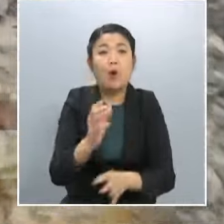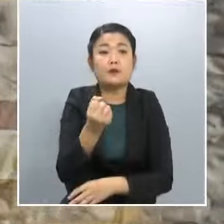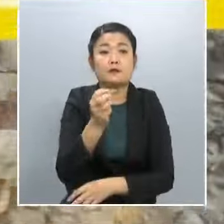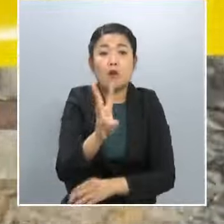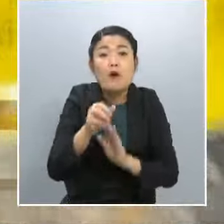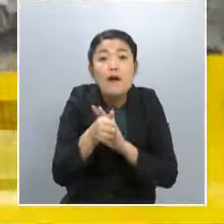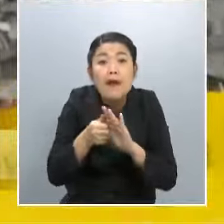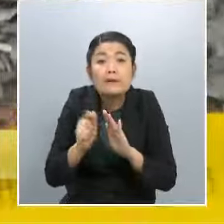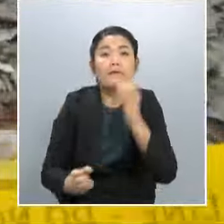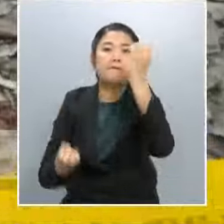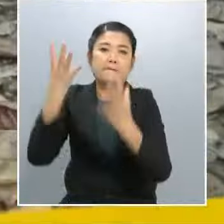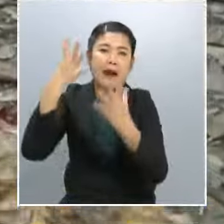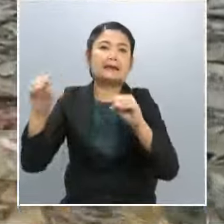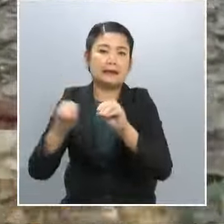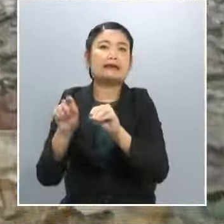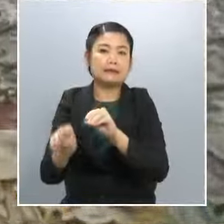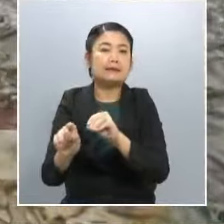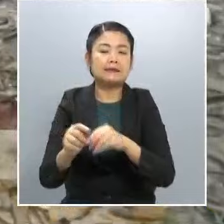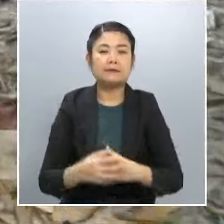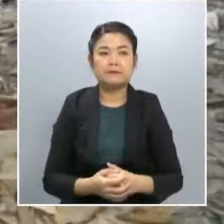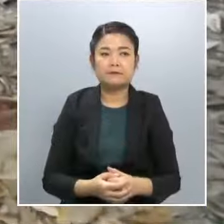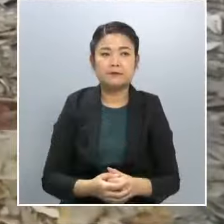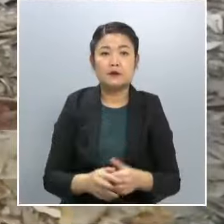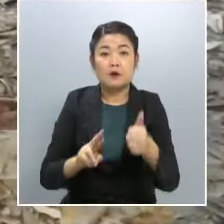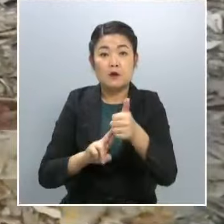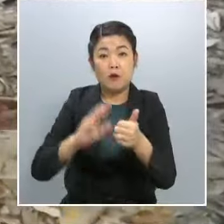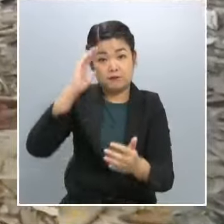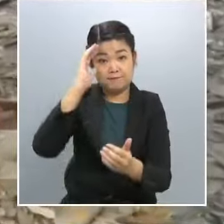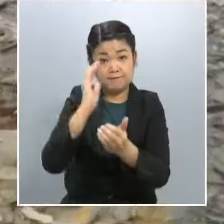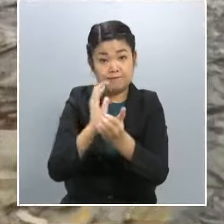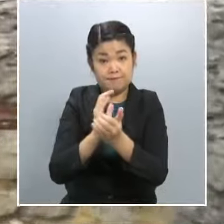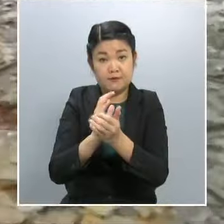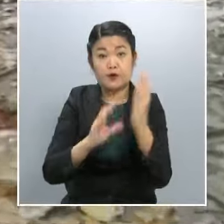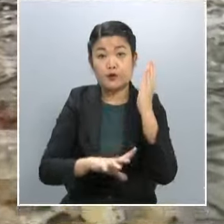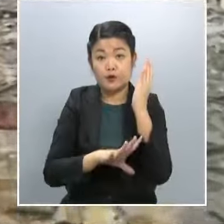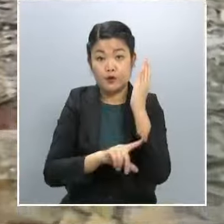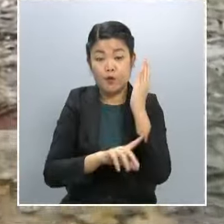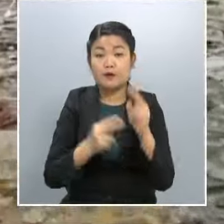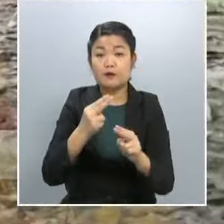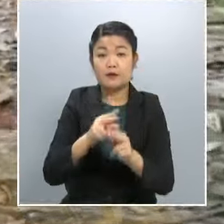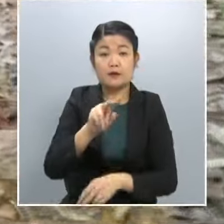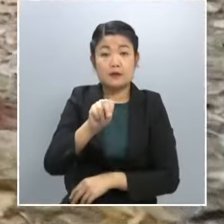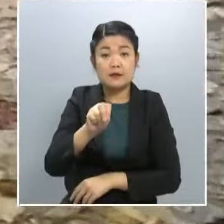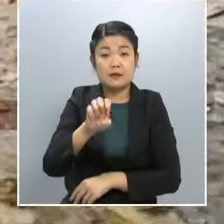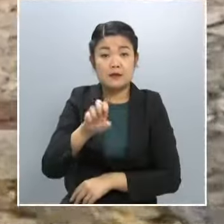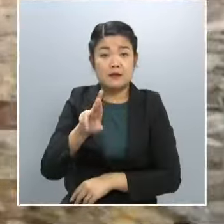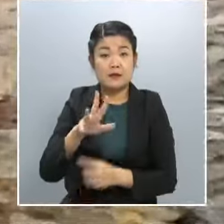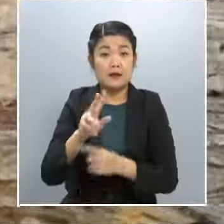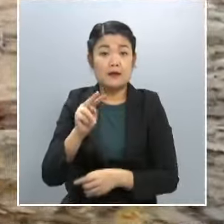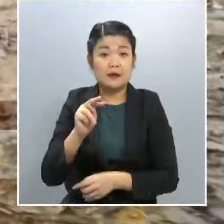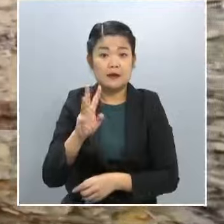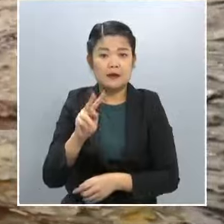ซ่อนอยู่ในป่าระแวกนั้นรองผู้บังคับการตำรวจภูธรชุมพรพันเวงนิรันดร์กันชูบอดนะครับไล่วงจ